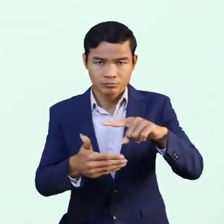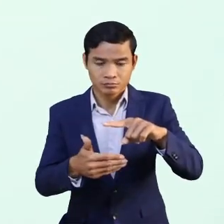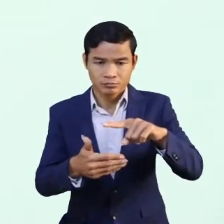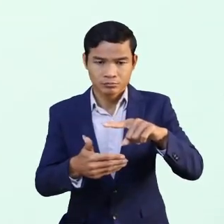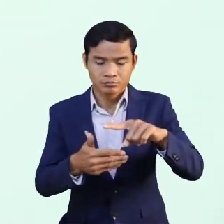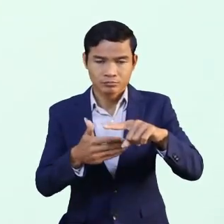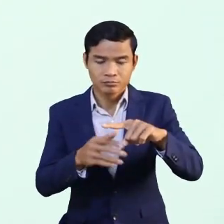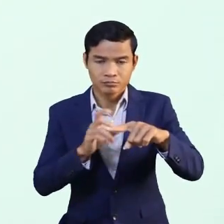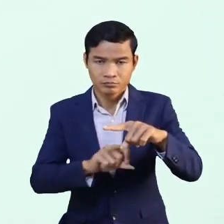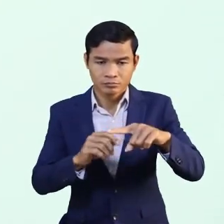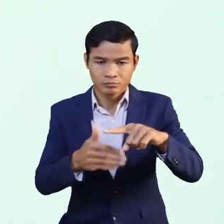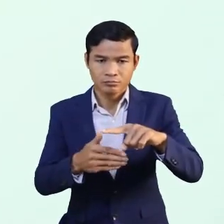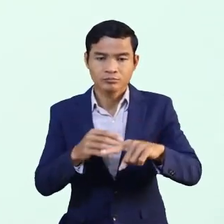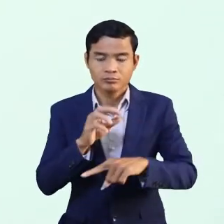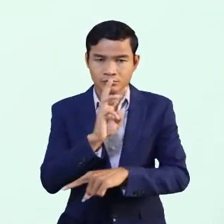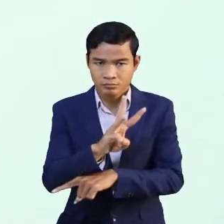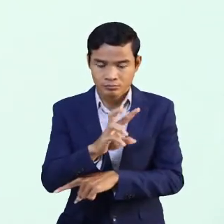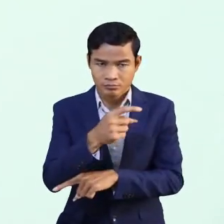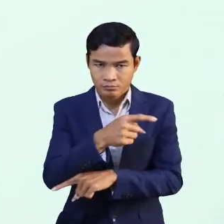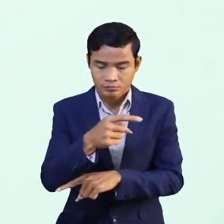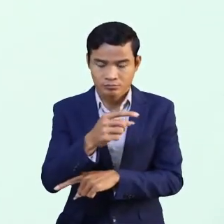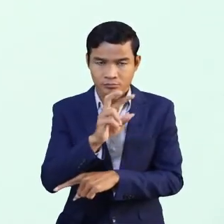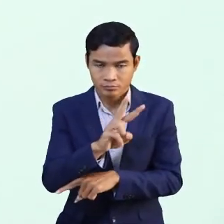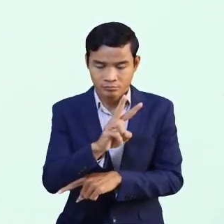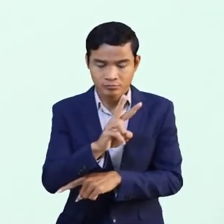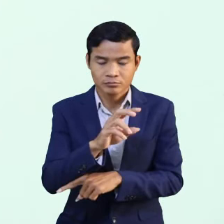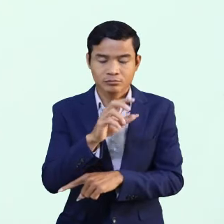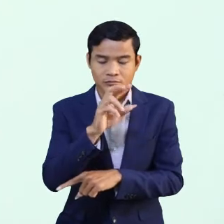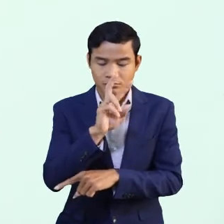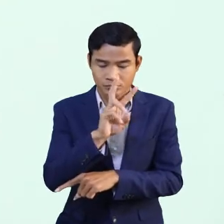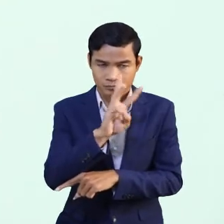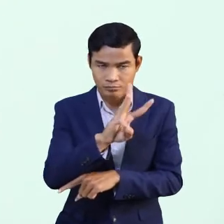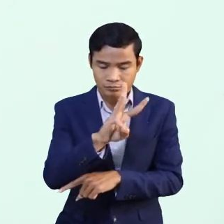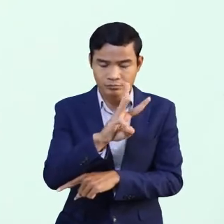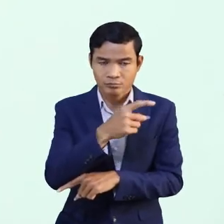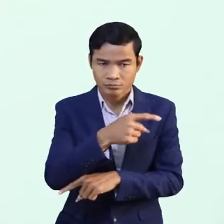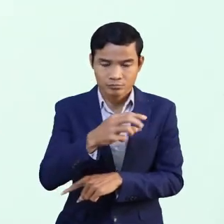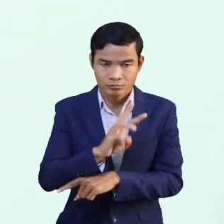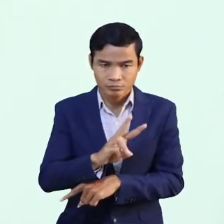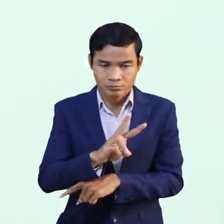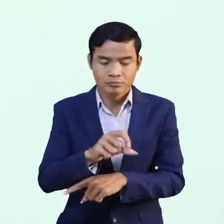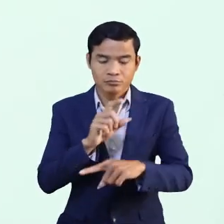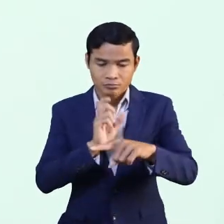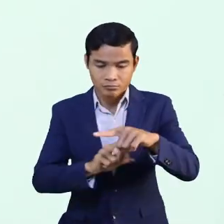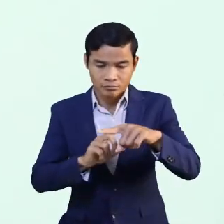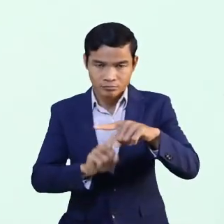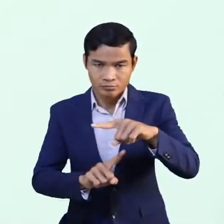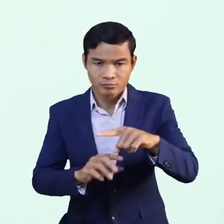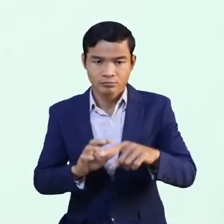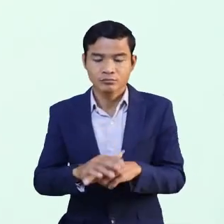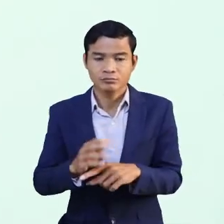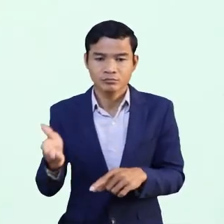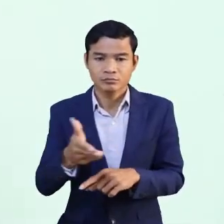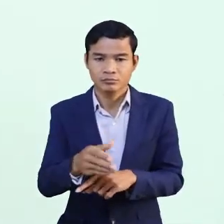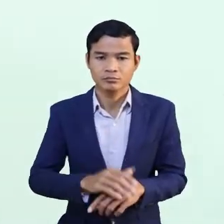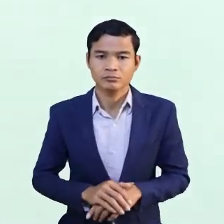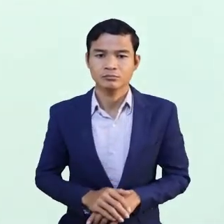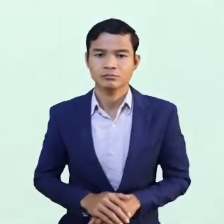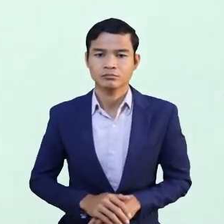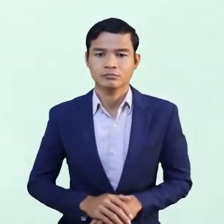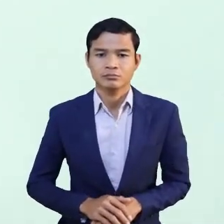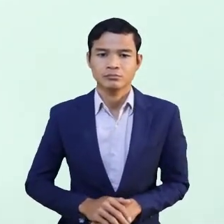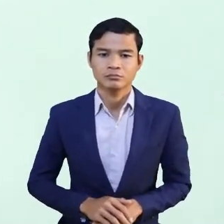15 16នៅសល់9 3 3 12នៅសល់31យើងសរសេរលេខ1ចាអញ្ចឹងយើងបាន